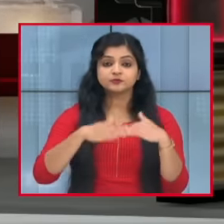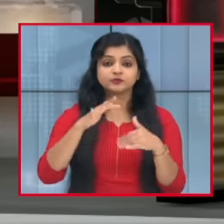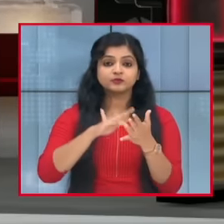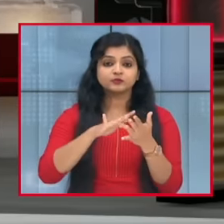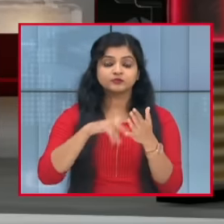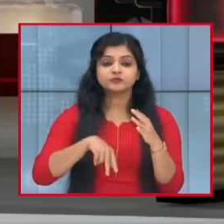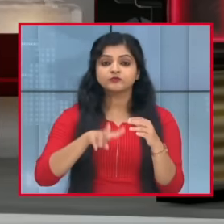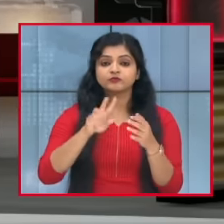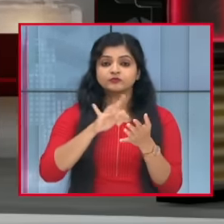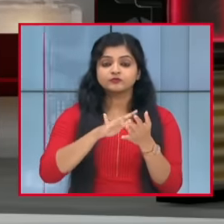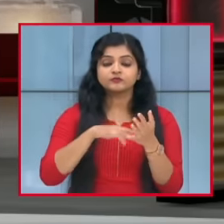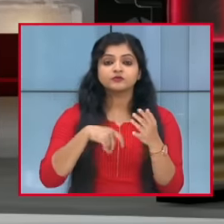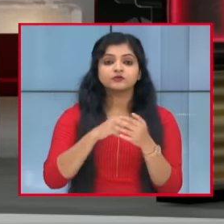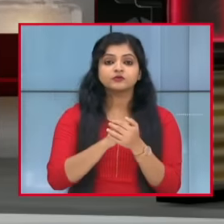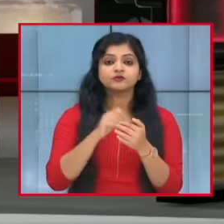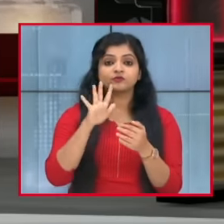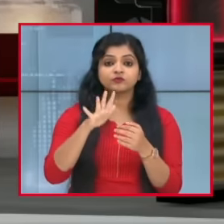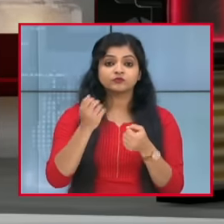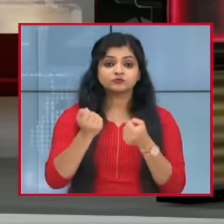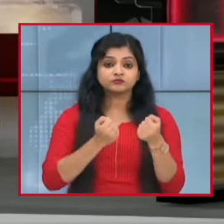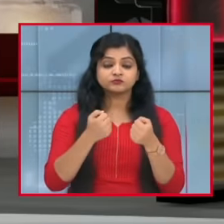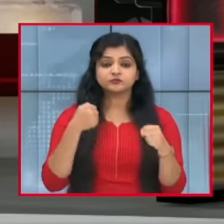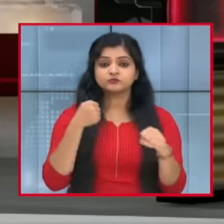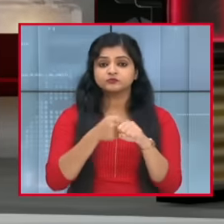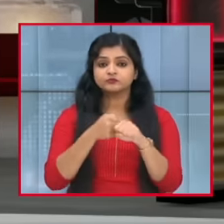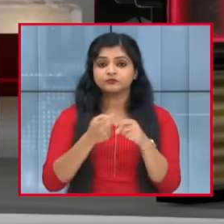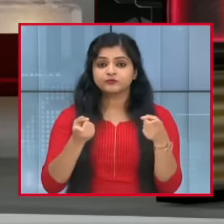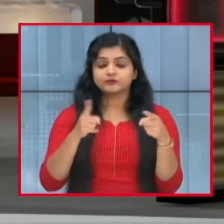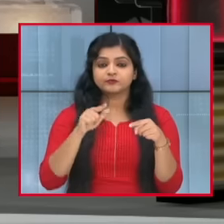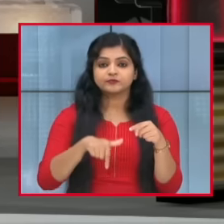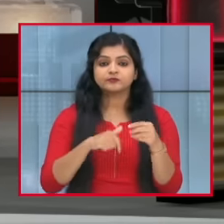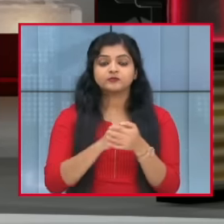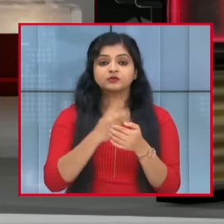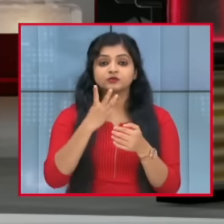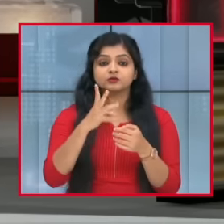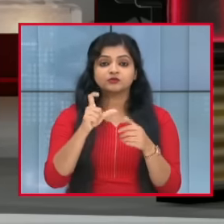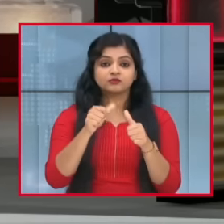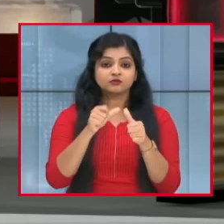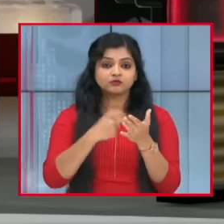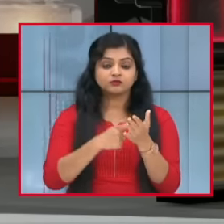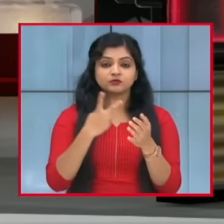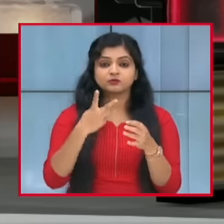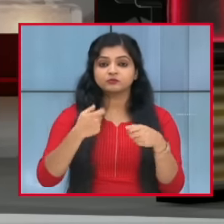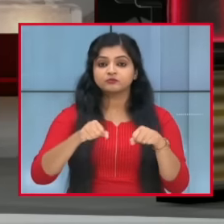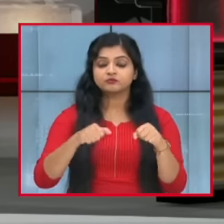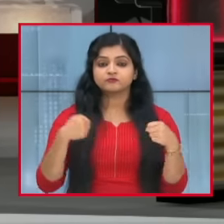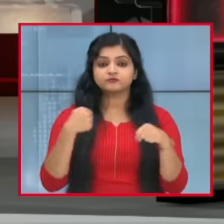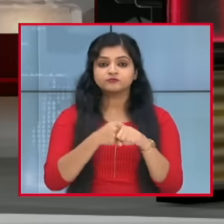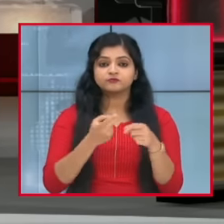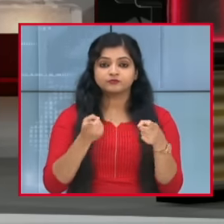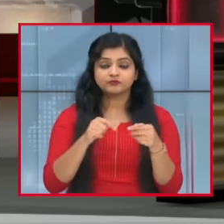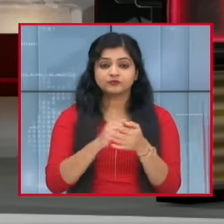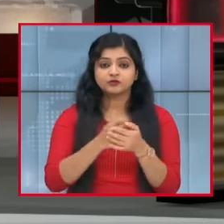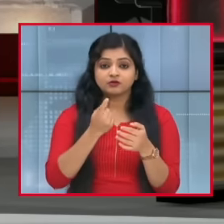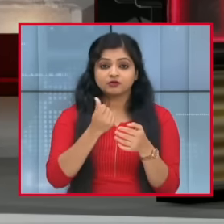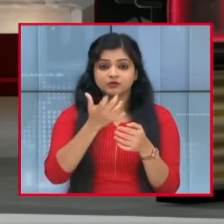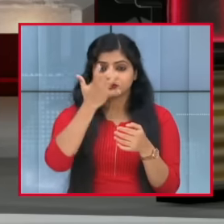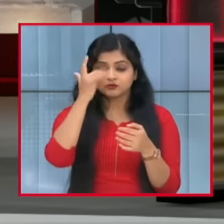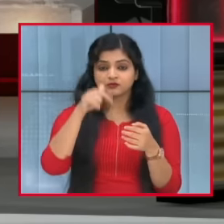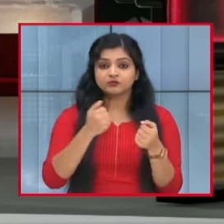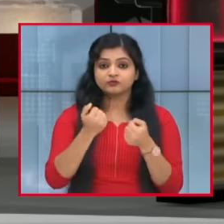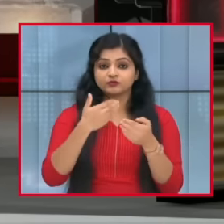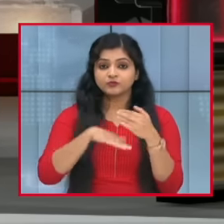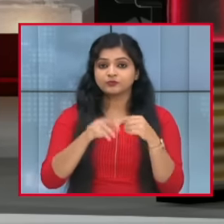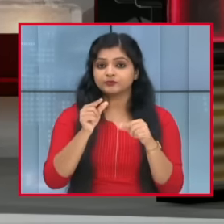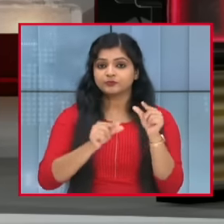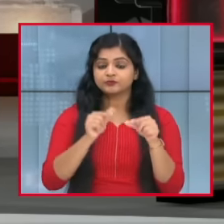മലപ്പുറം വളാഞ്ചേരി കാവുംപുറത്ത് 5 വാഹനങ്ങൾ കൂട്ടിയിടിച്ച അപകടം. 3 കാറുകളും 2 ബൈക്കുകളുമാണ് കൂട്ടിയിടിച്ചത്. തലനാരിഴയ്ക്കാണ്